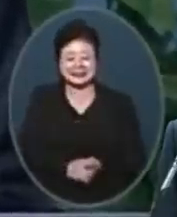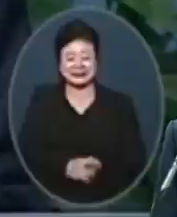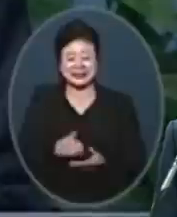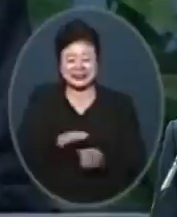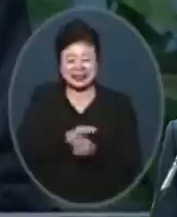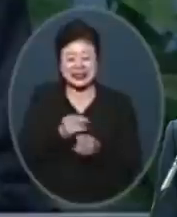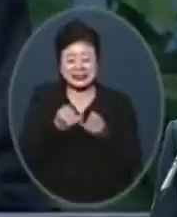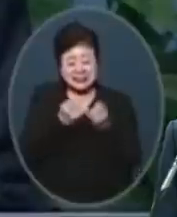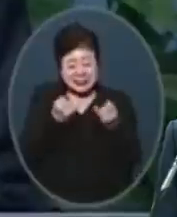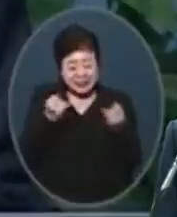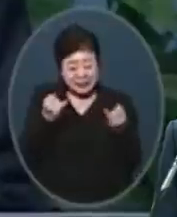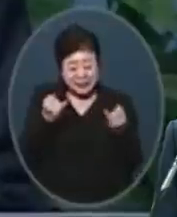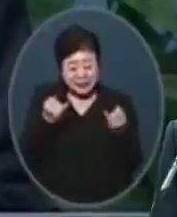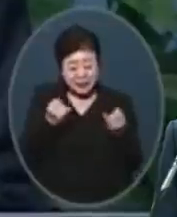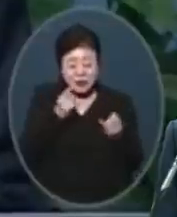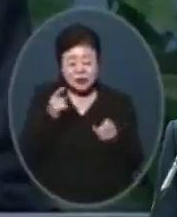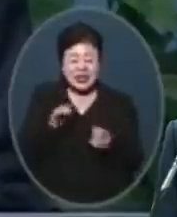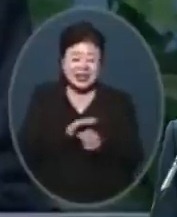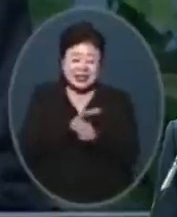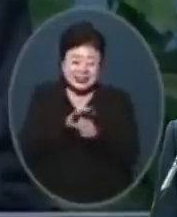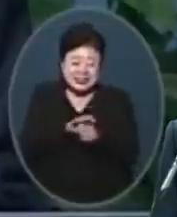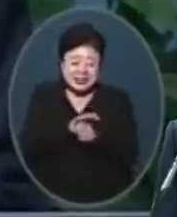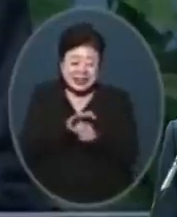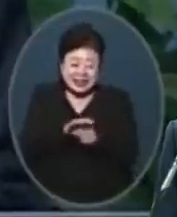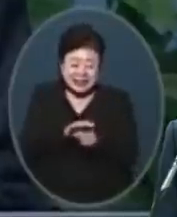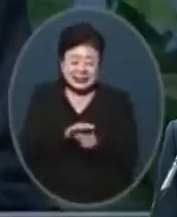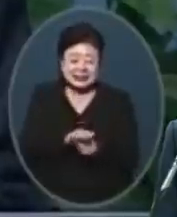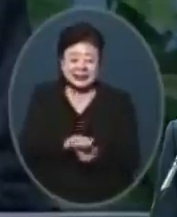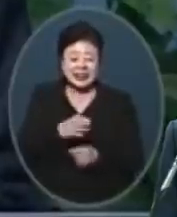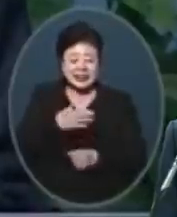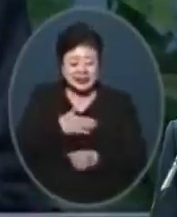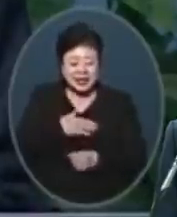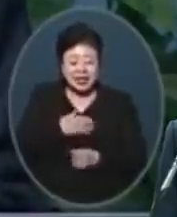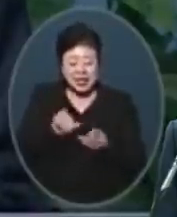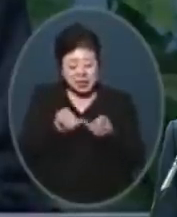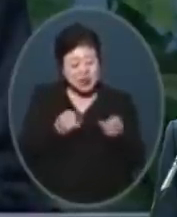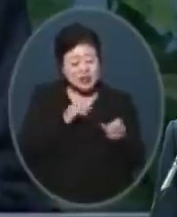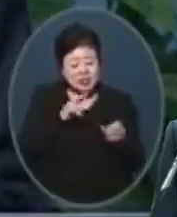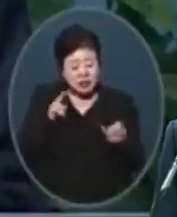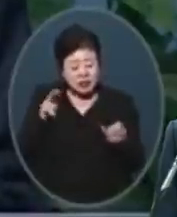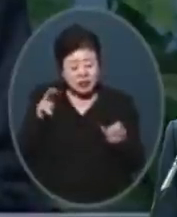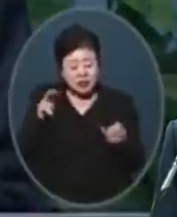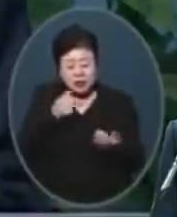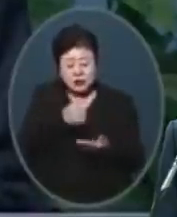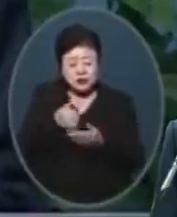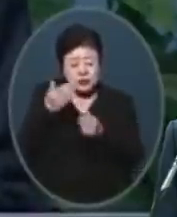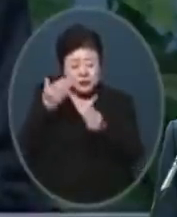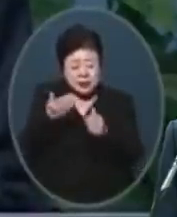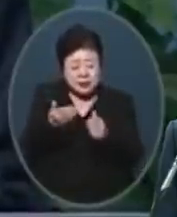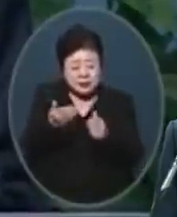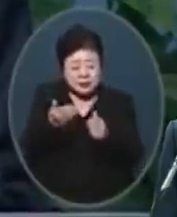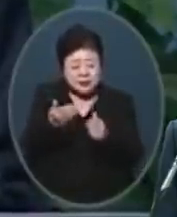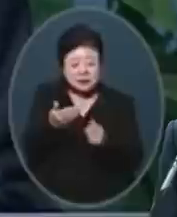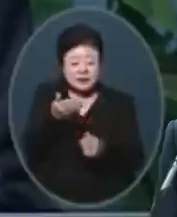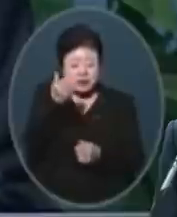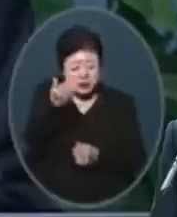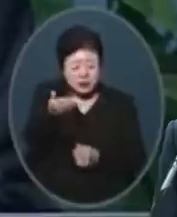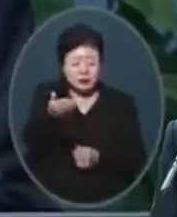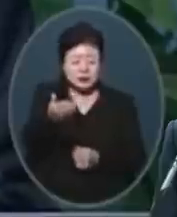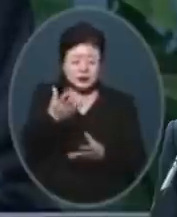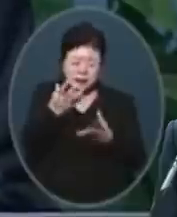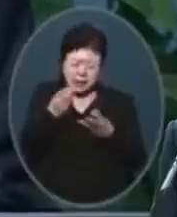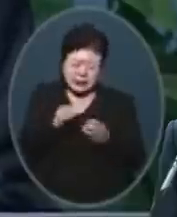사랑하는 자여, 오 나의 사랑하는 나의 여인이여, 주님께서 여러분을